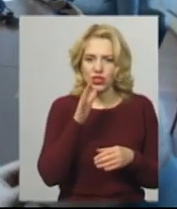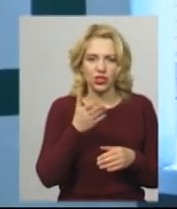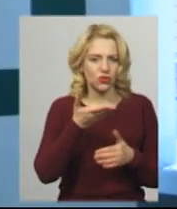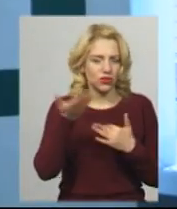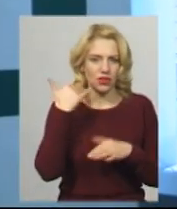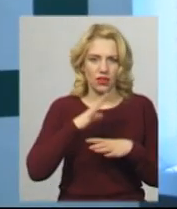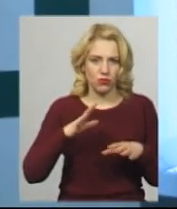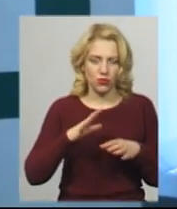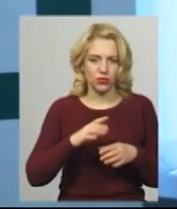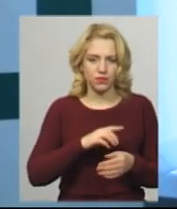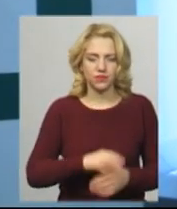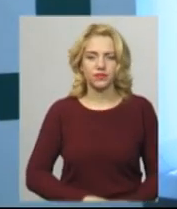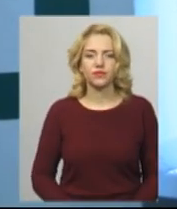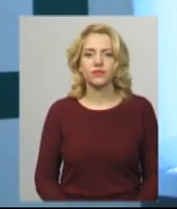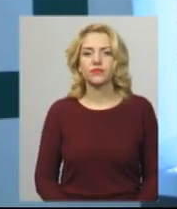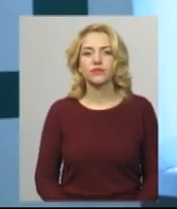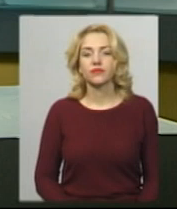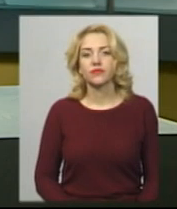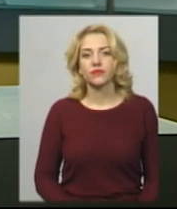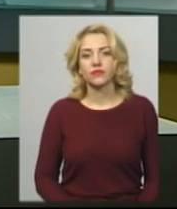Гуменний, новини на Суспільному, Хмельницький.